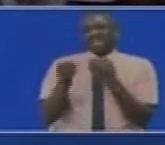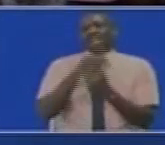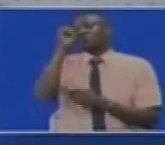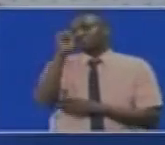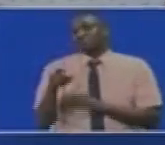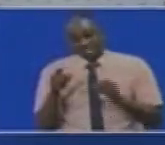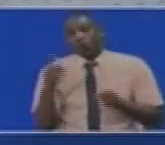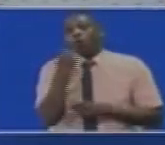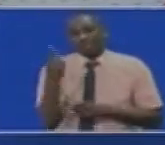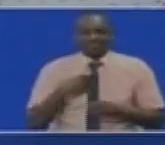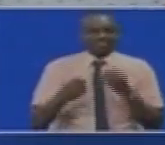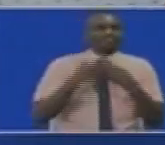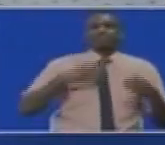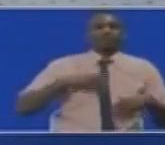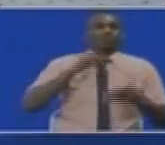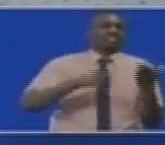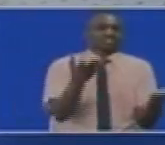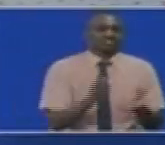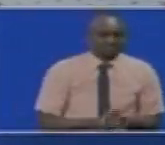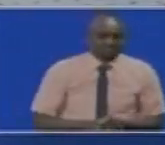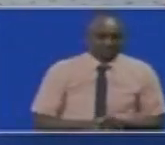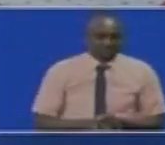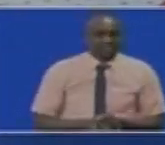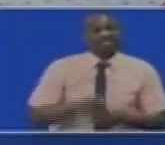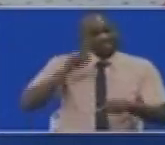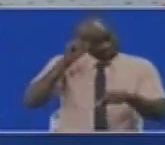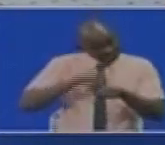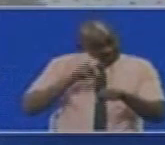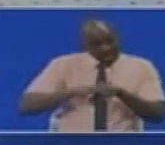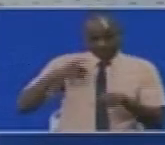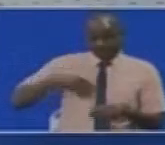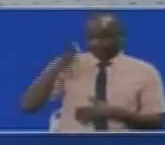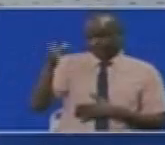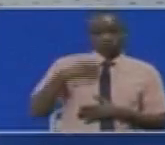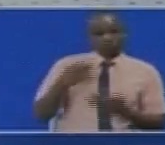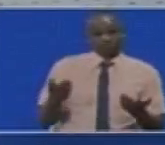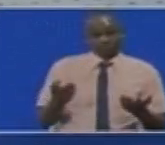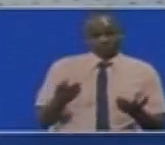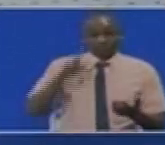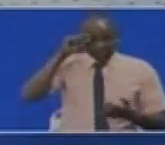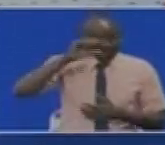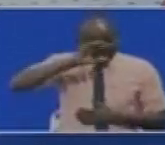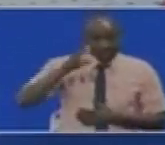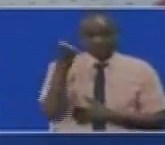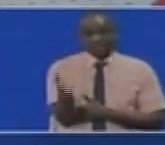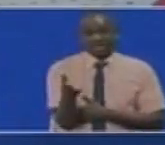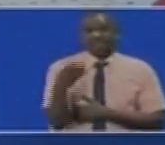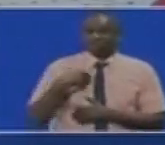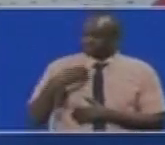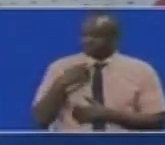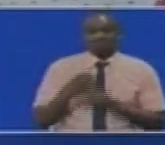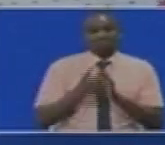wananchi. Wakati wakali kwanza wakali wao wakiua watu, Mombasa County hawaiti press